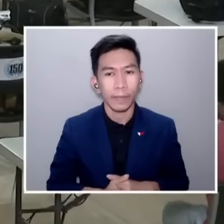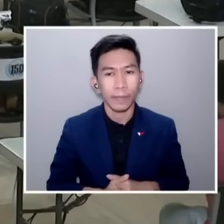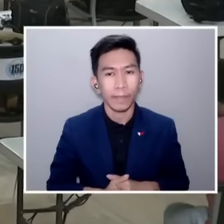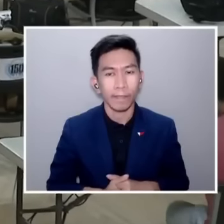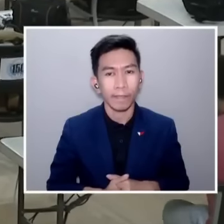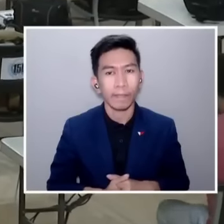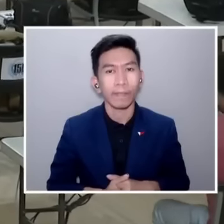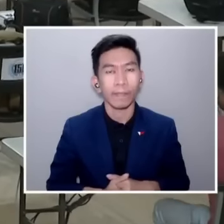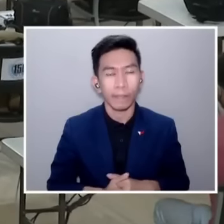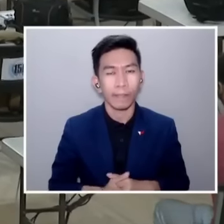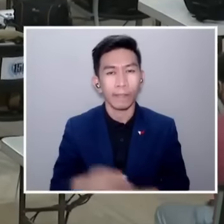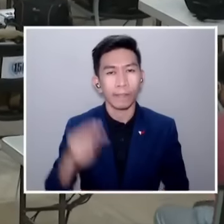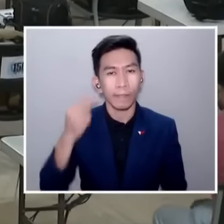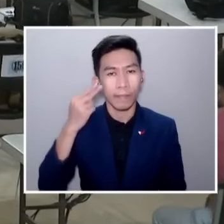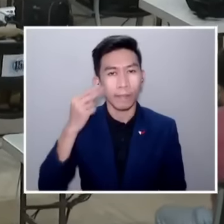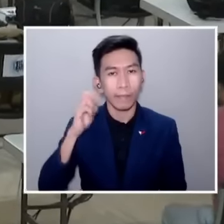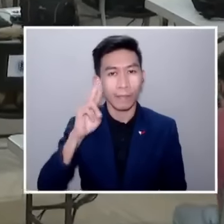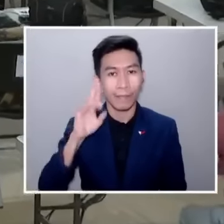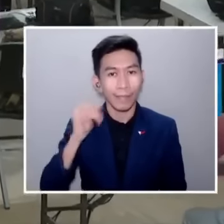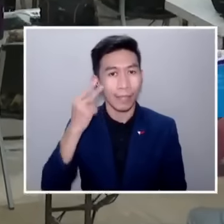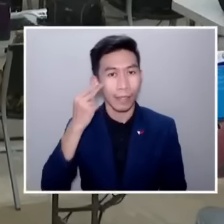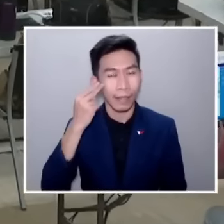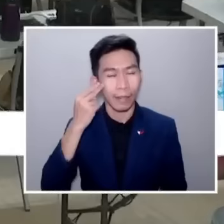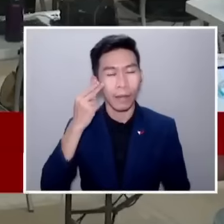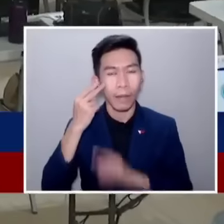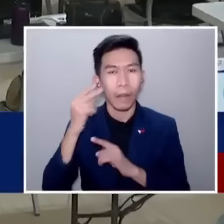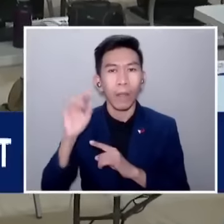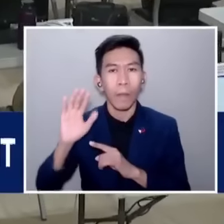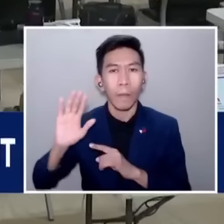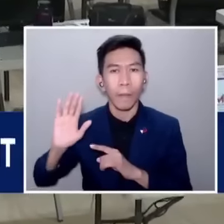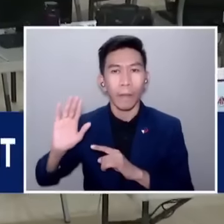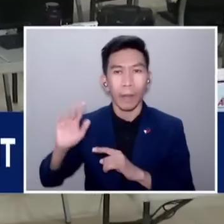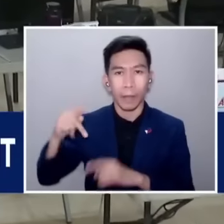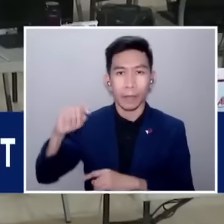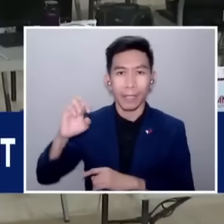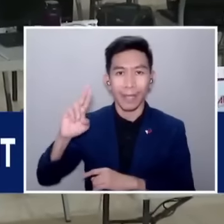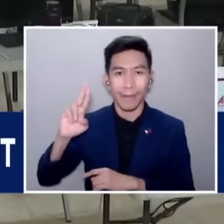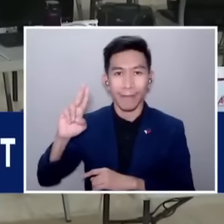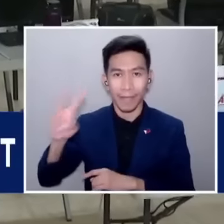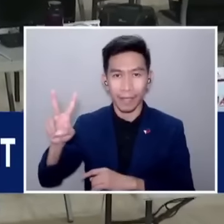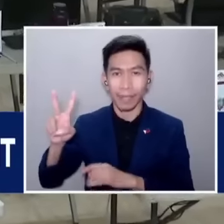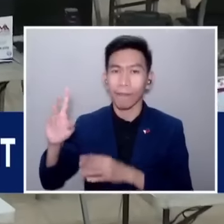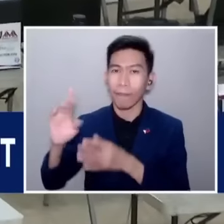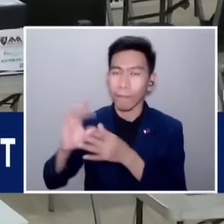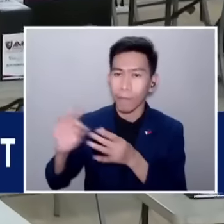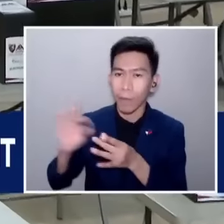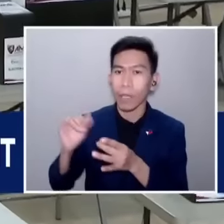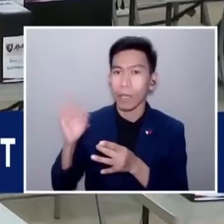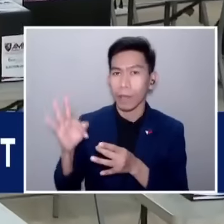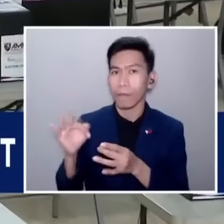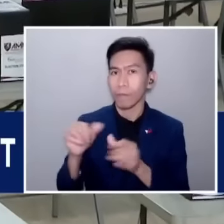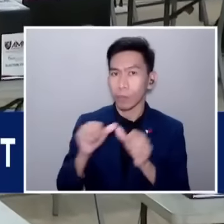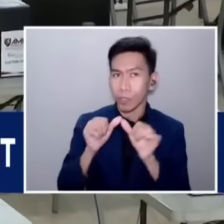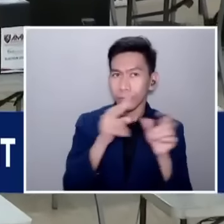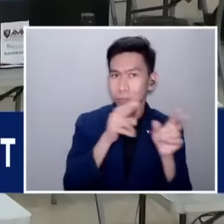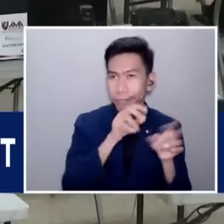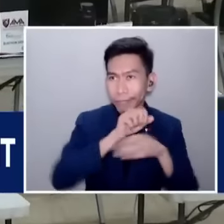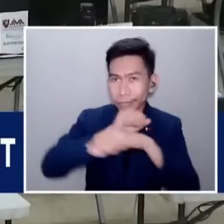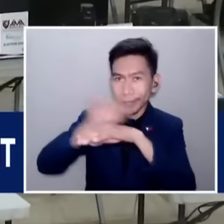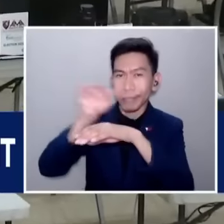Henry, ayon sa PPCRB, kung tuloy-tuloy ang pag-transmit ng mga boto mula sa VCMs at magiging close fight